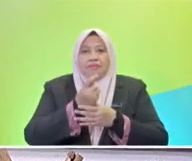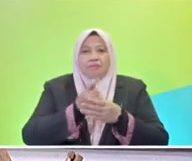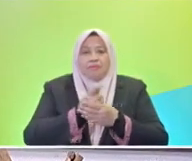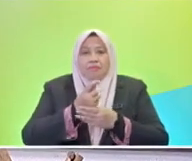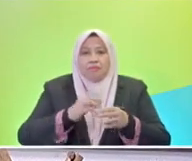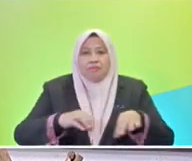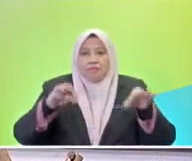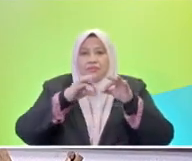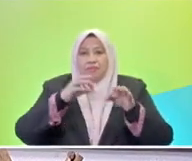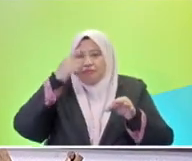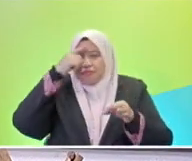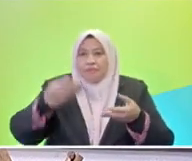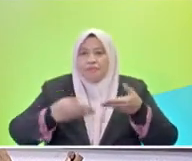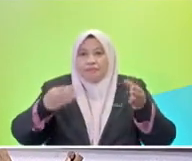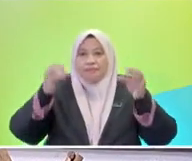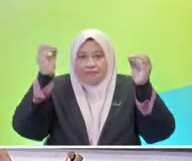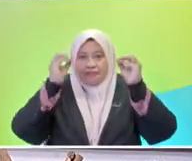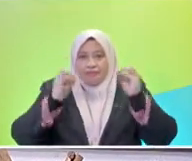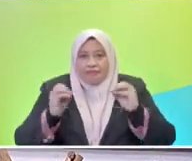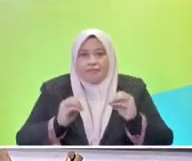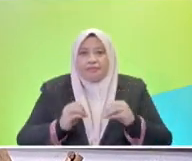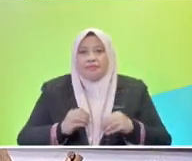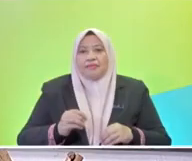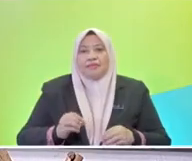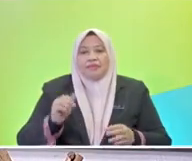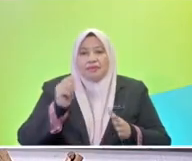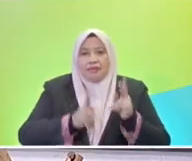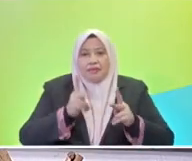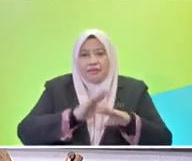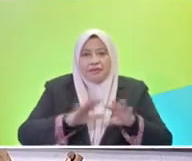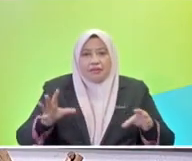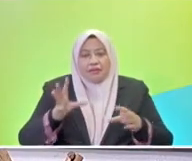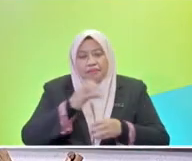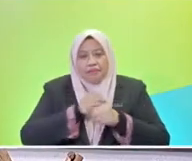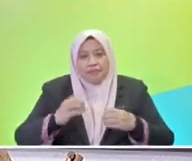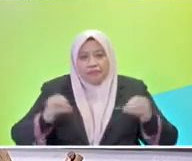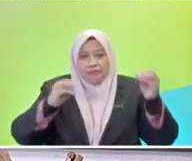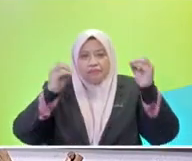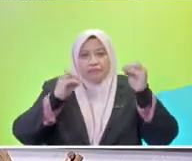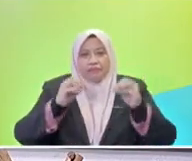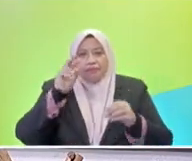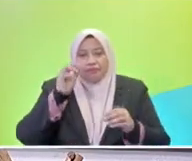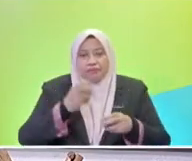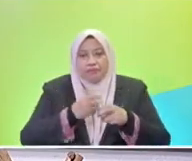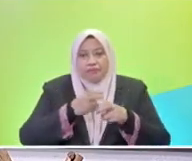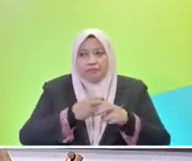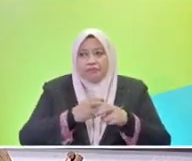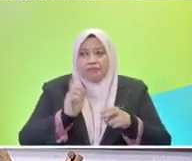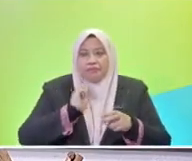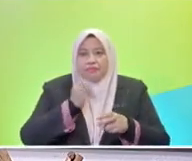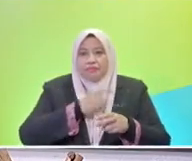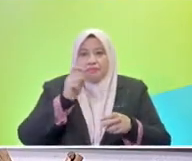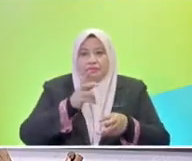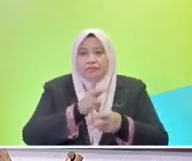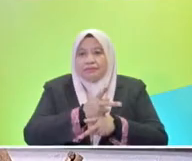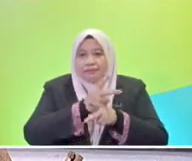kita oksigen, betul Cikgu? Ya, betul. Kalau kita tak dapat oksigen secukupnya, macam mana? Susah nanti. Sebab itulah kita kena jaga